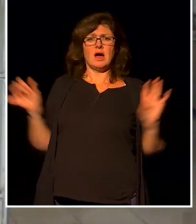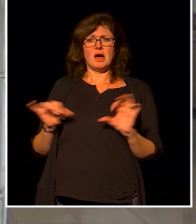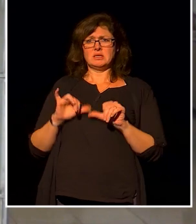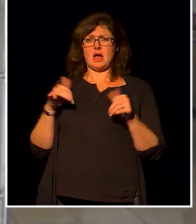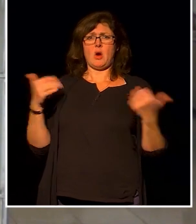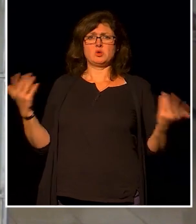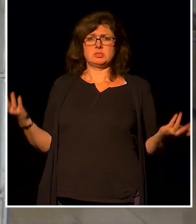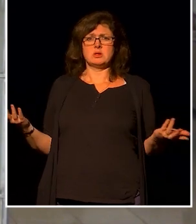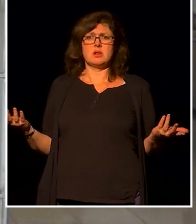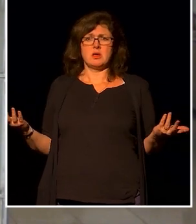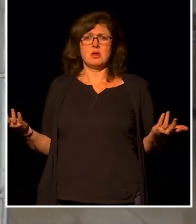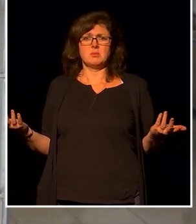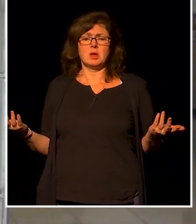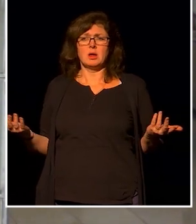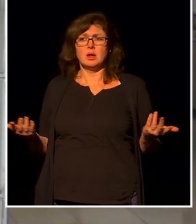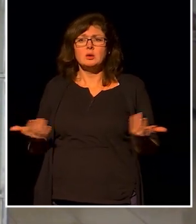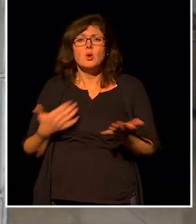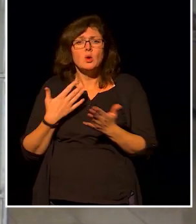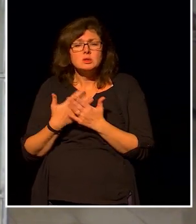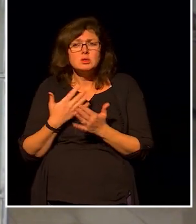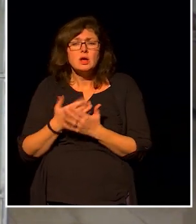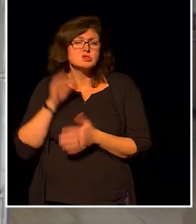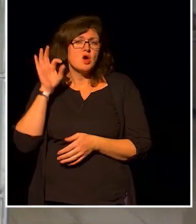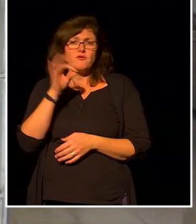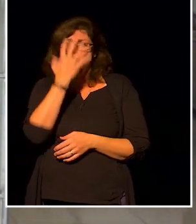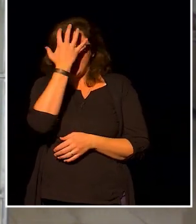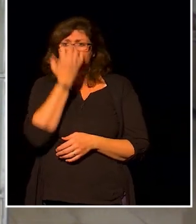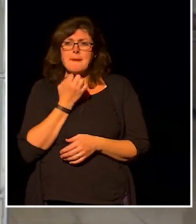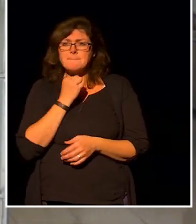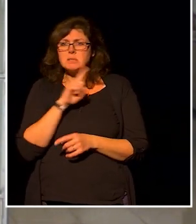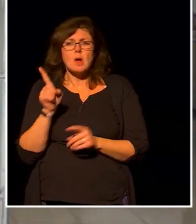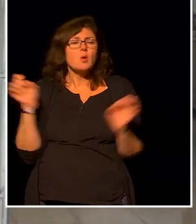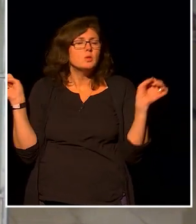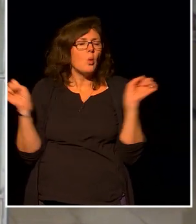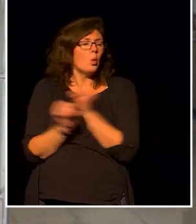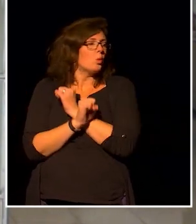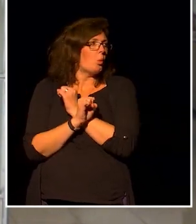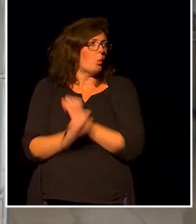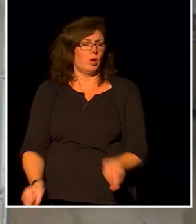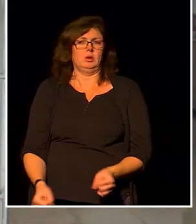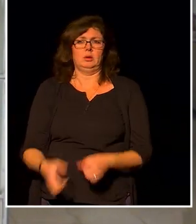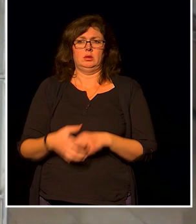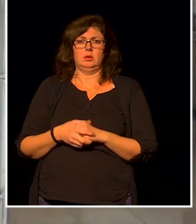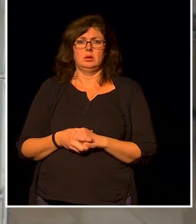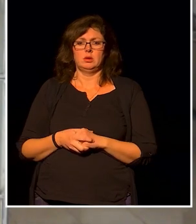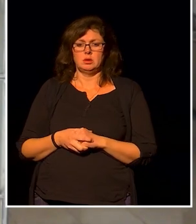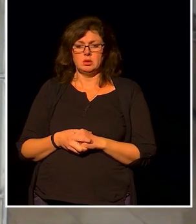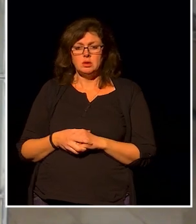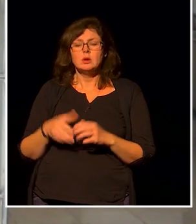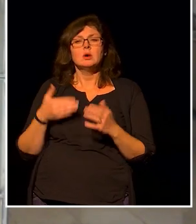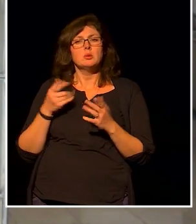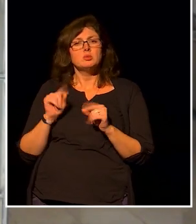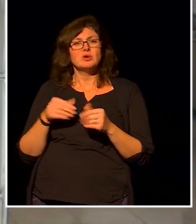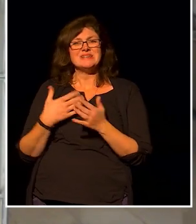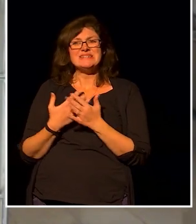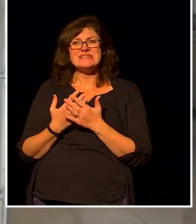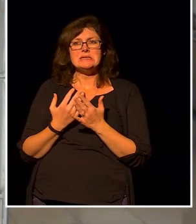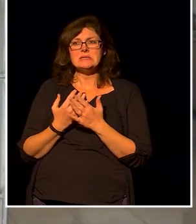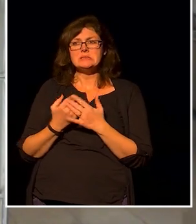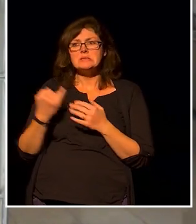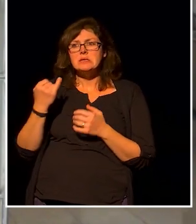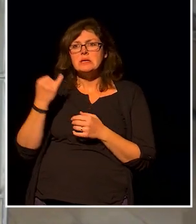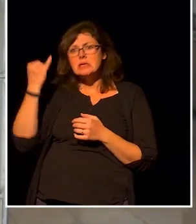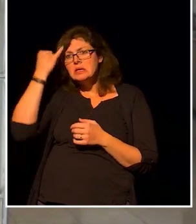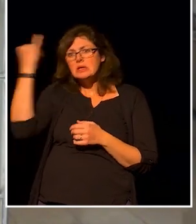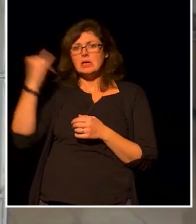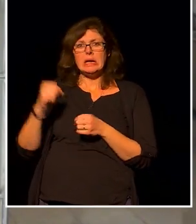ausgetanzt haben, was ja für die Hamas auch ein Unding ist. Das ist eine Idee, die eliminatorisch ist, die kann